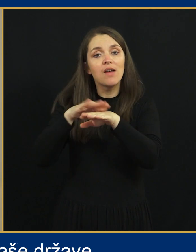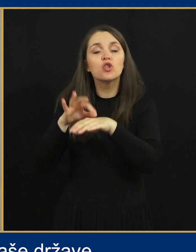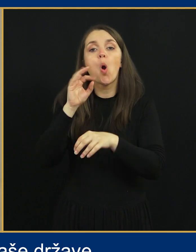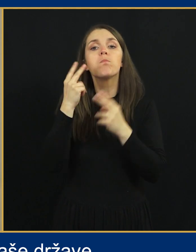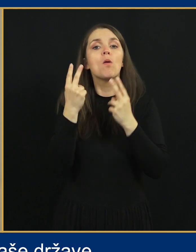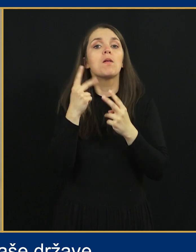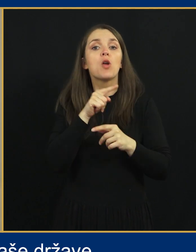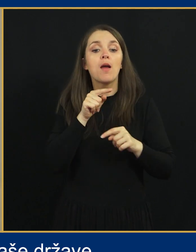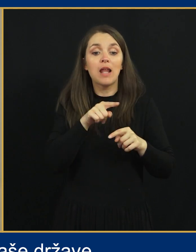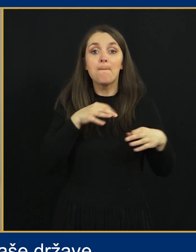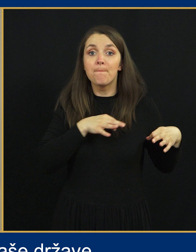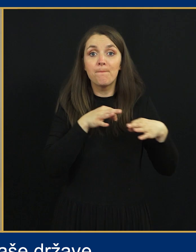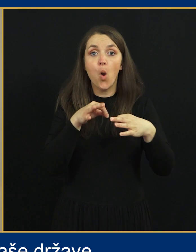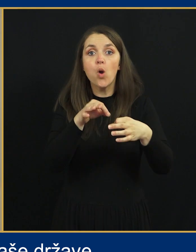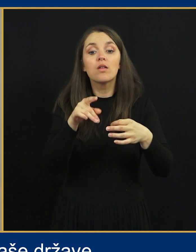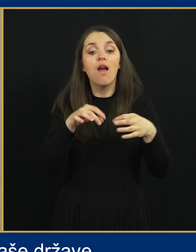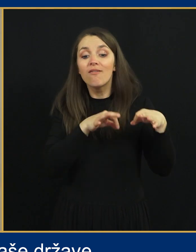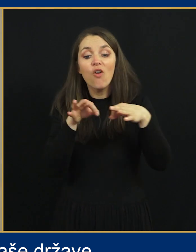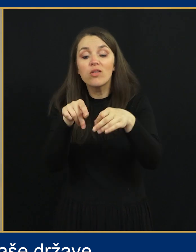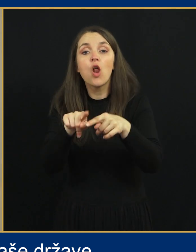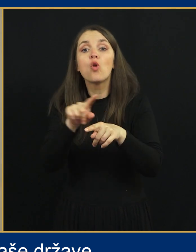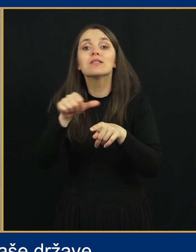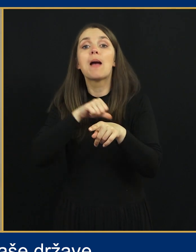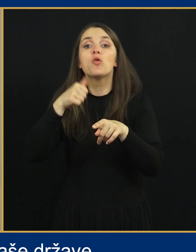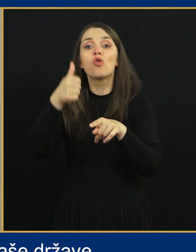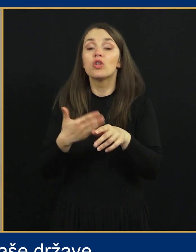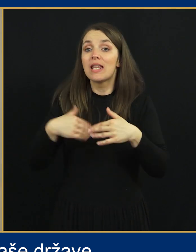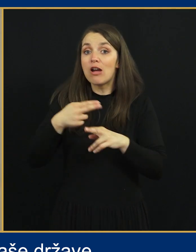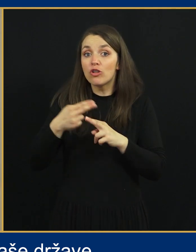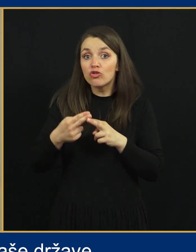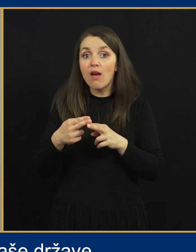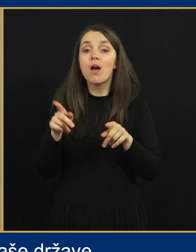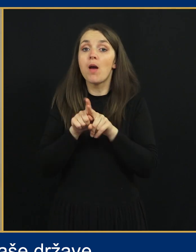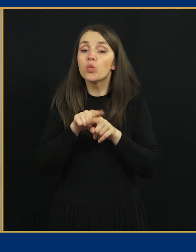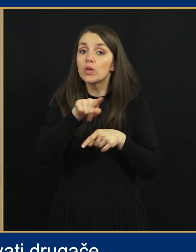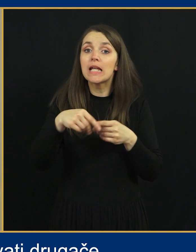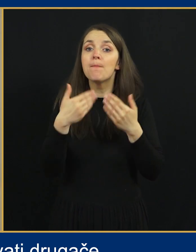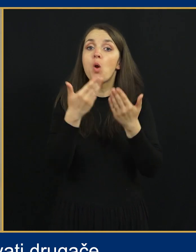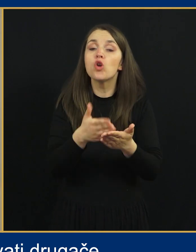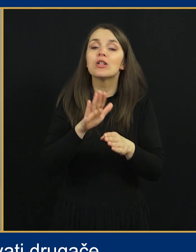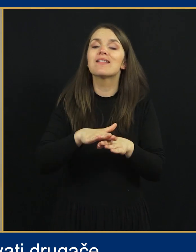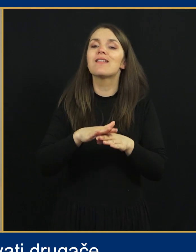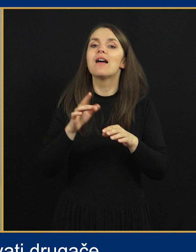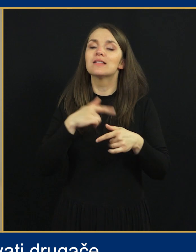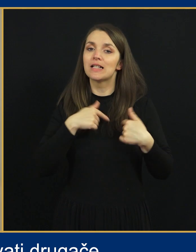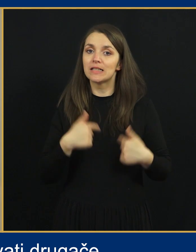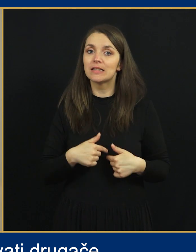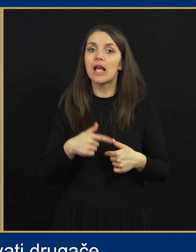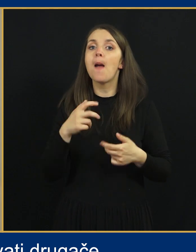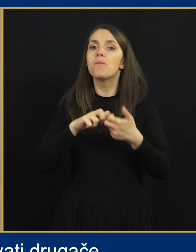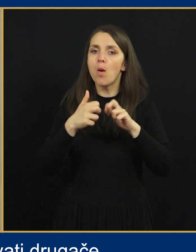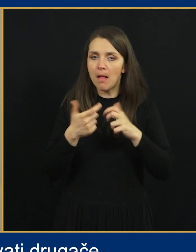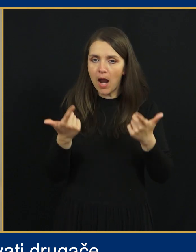je vodila v samostojnost naše države, in jim hkrati položiti na srce, da je mogoče probleme reševati